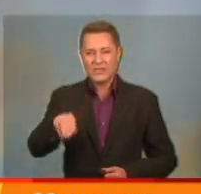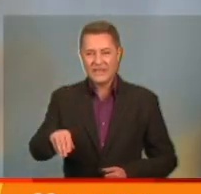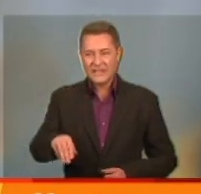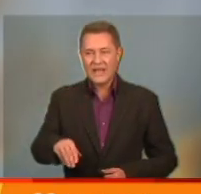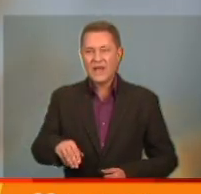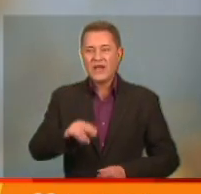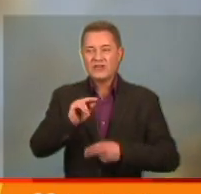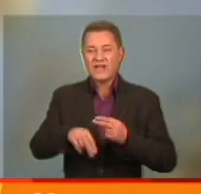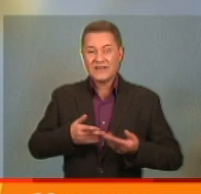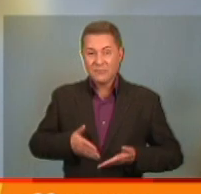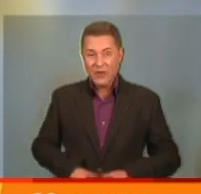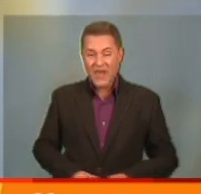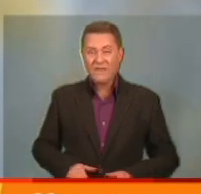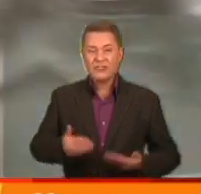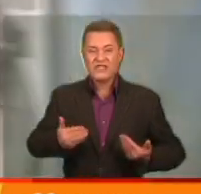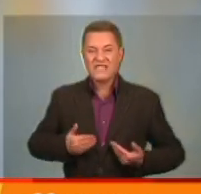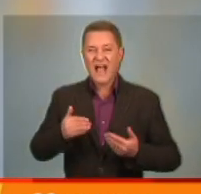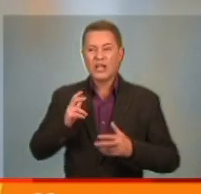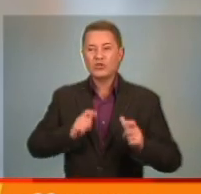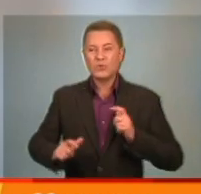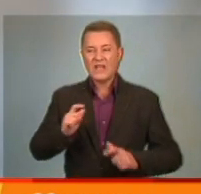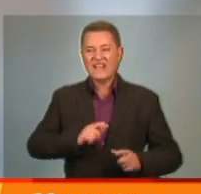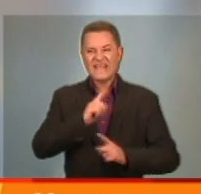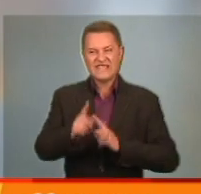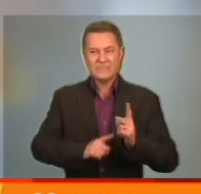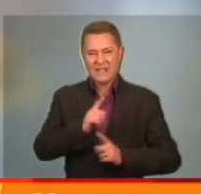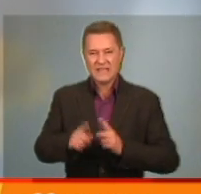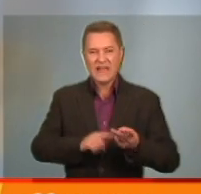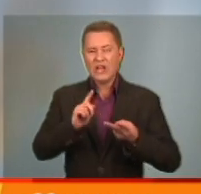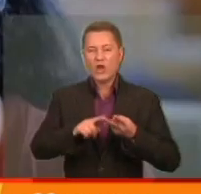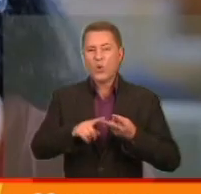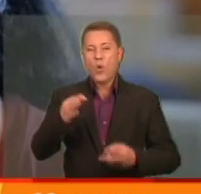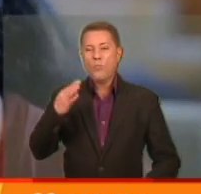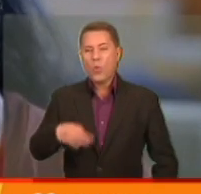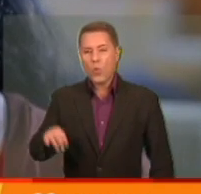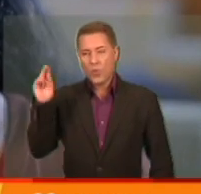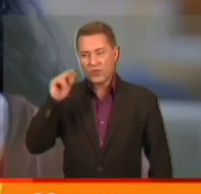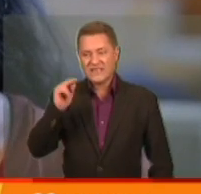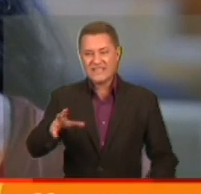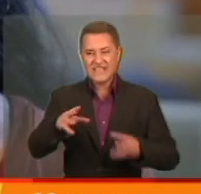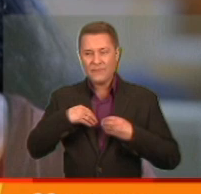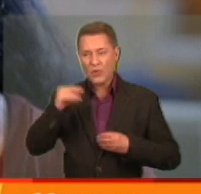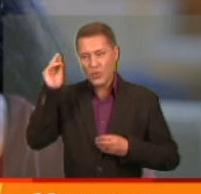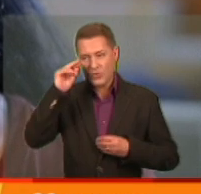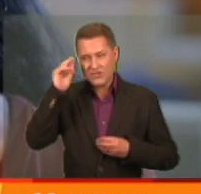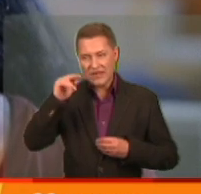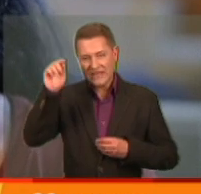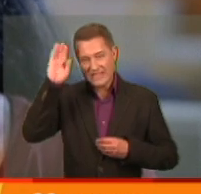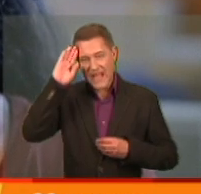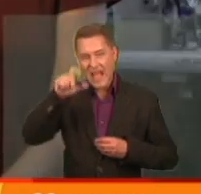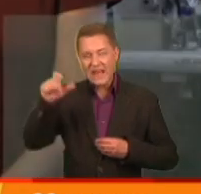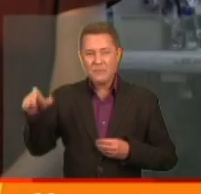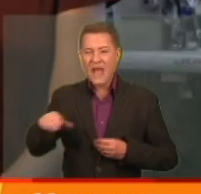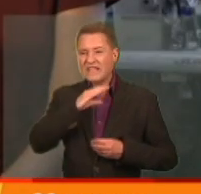через її появу життя студентки докорінно змінилося на другому курсі. Со мною учились ребята теж із